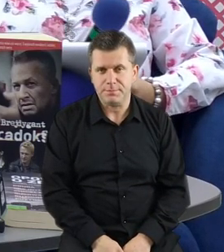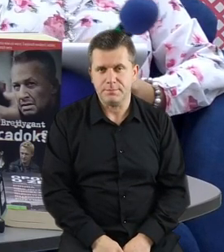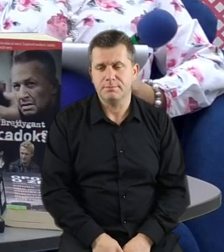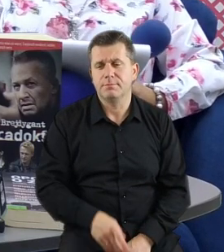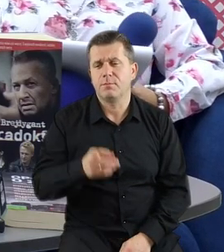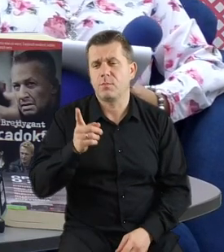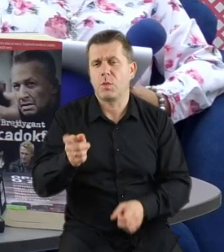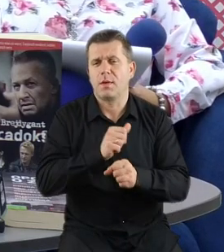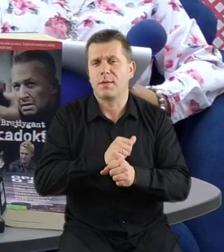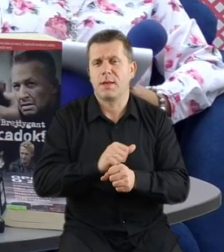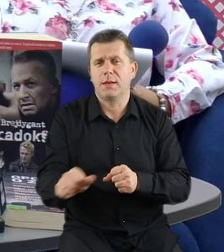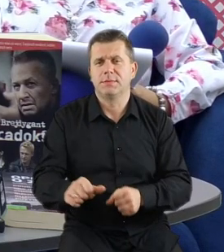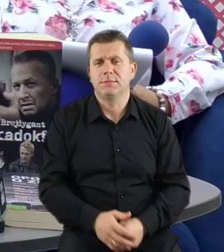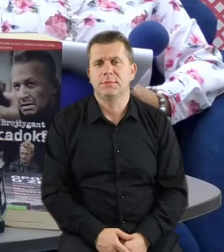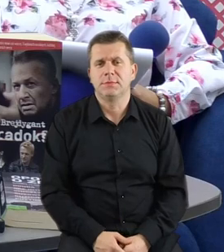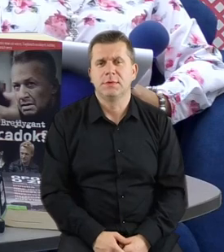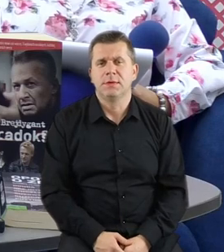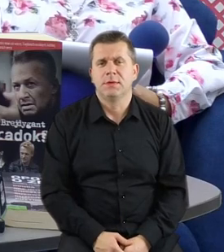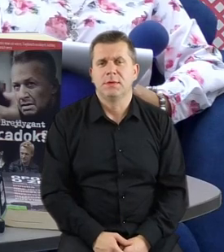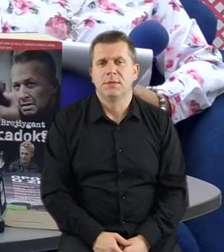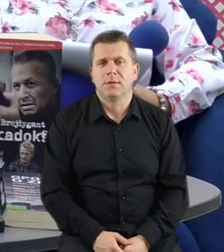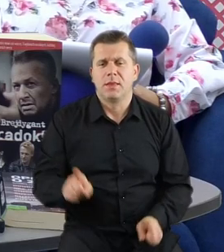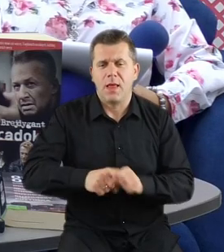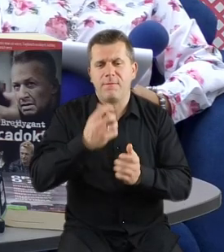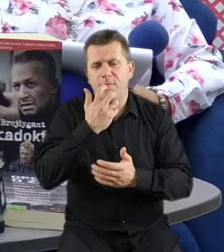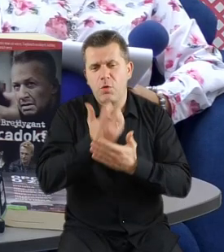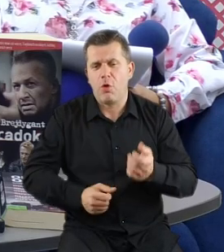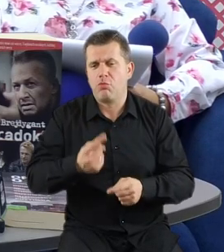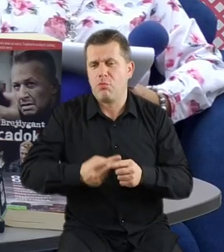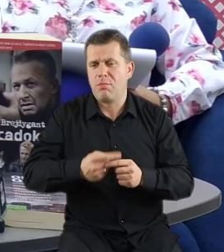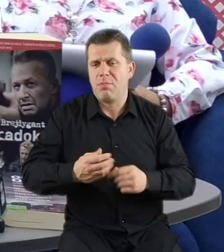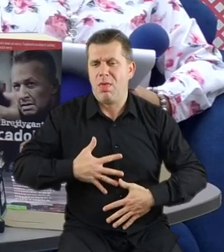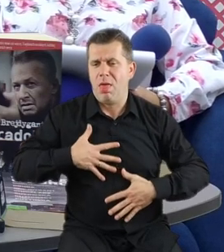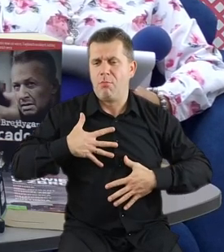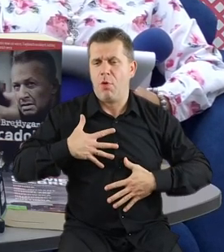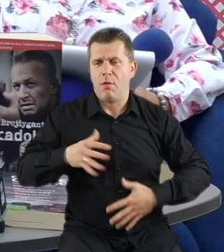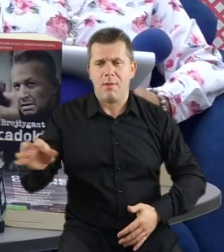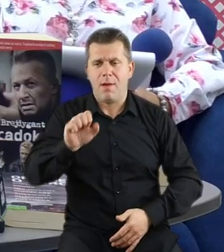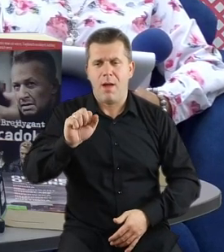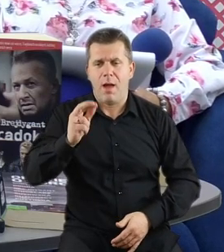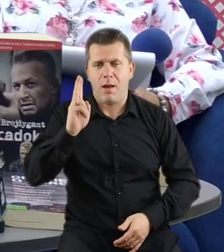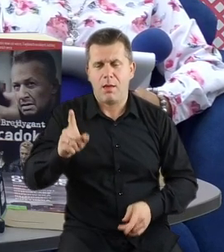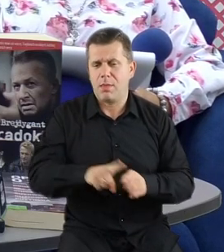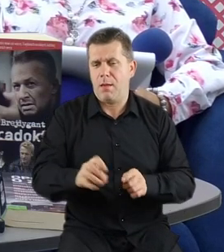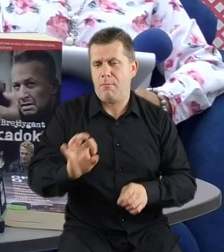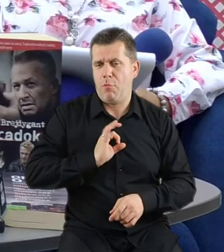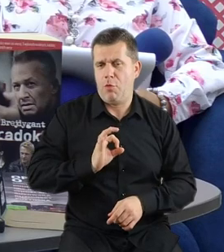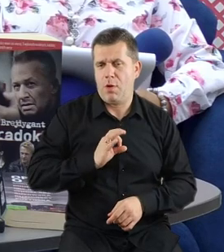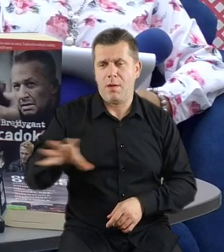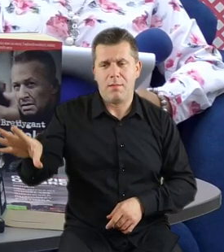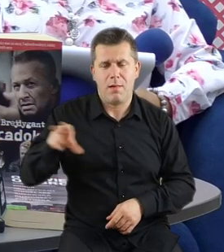bo ona jest jakby gdzieś też czerpana z emocji i Arka, i moich, bo myśmy